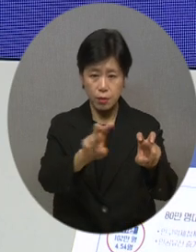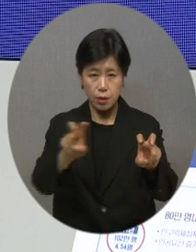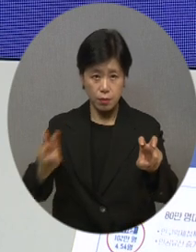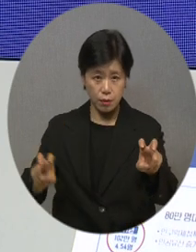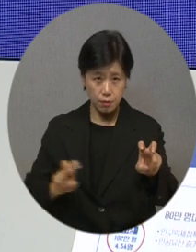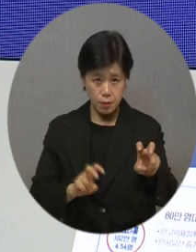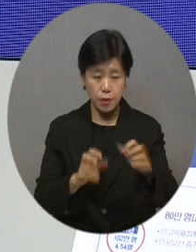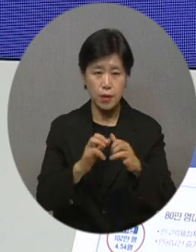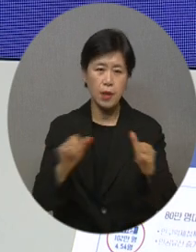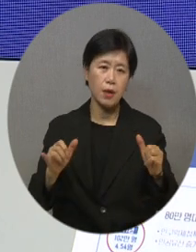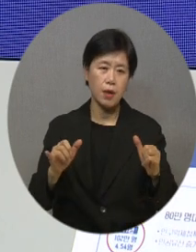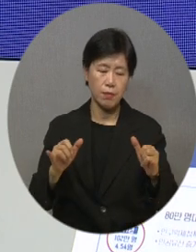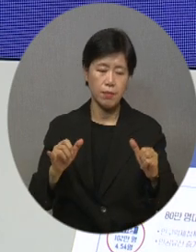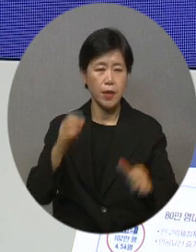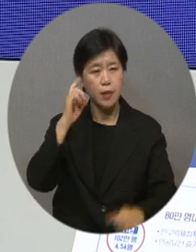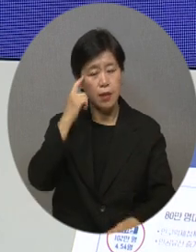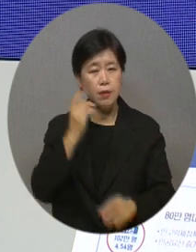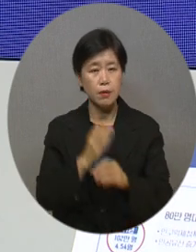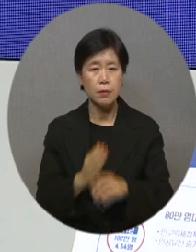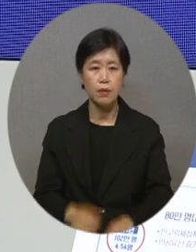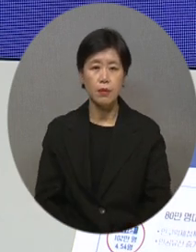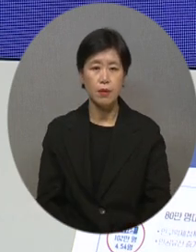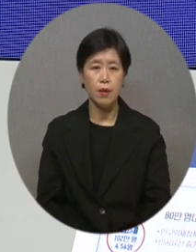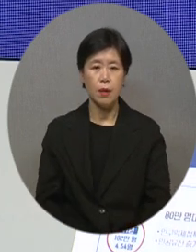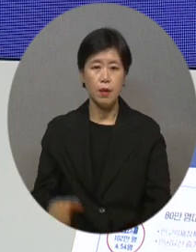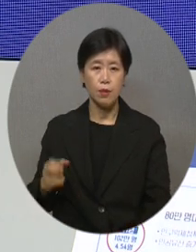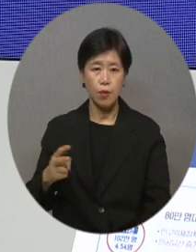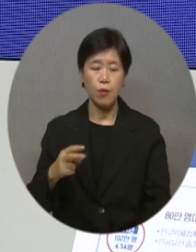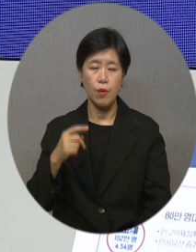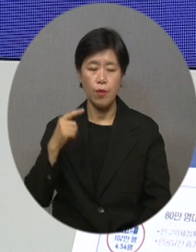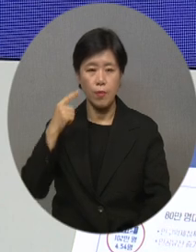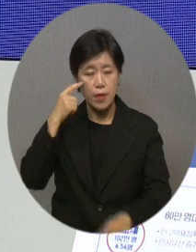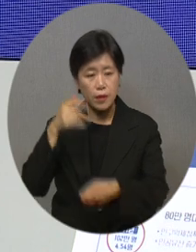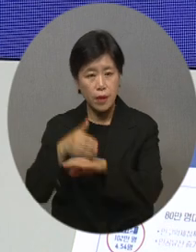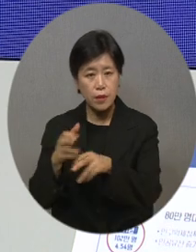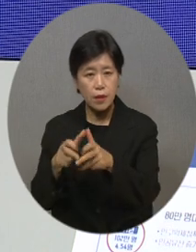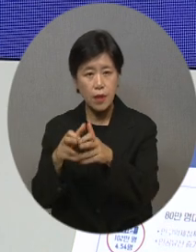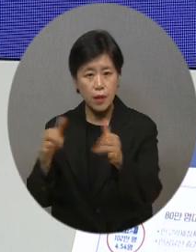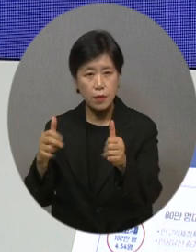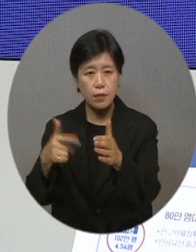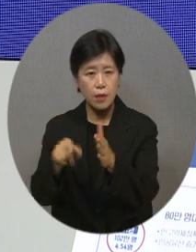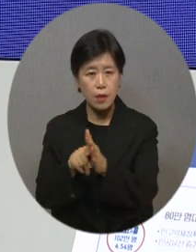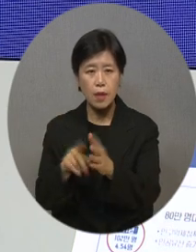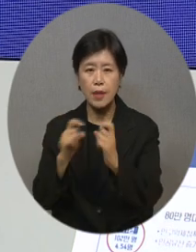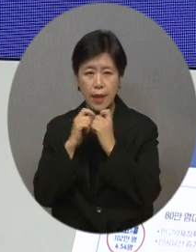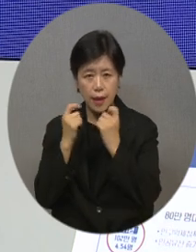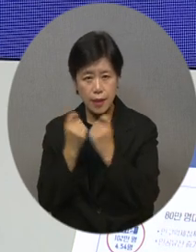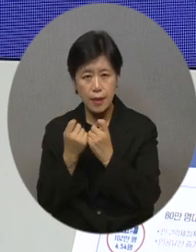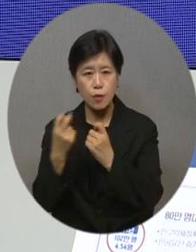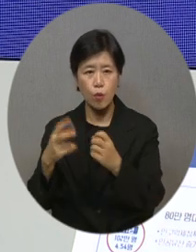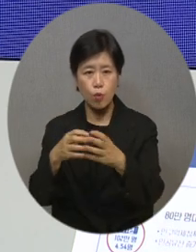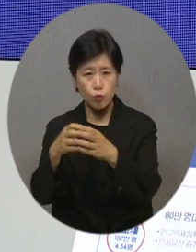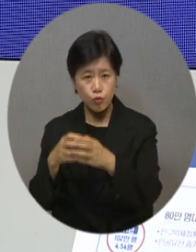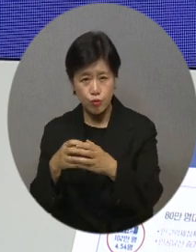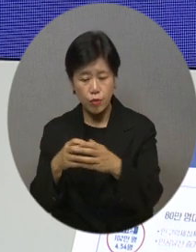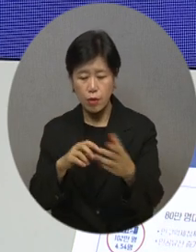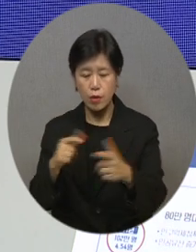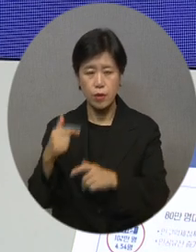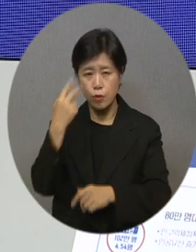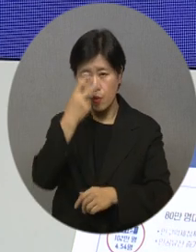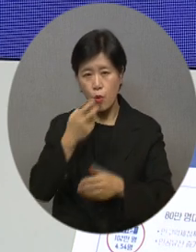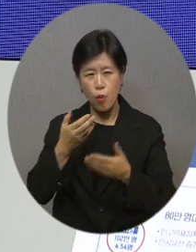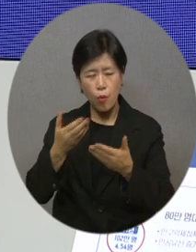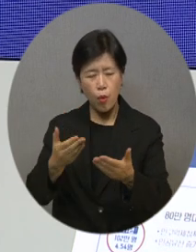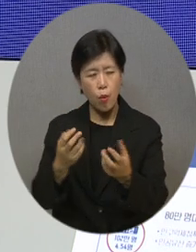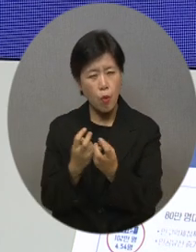서비스 또 개별적으로 또 그룹형으로 이렇게 다 많이 돌보도록 하고 있고요. 또 발달장애 분들이 가장